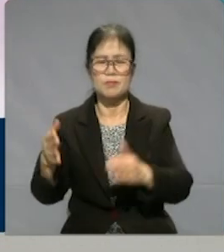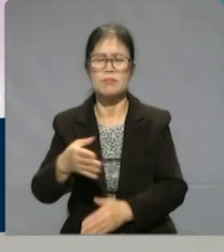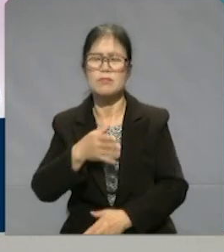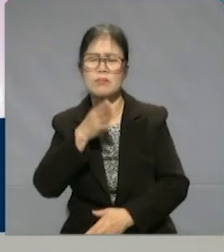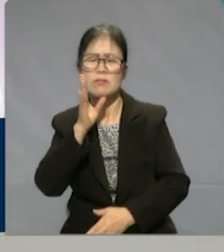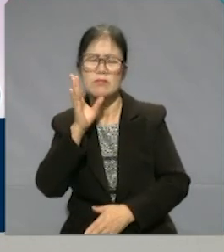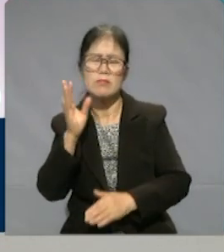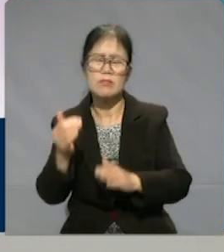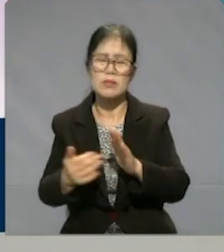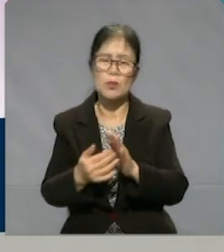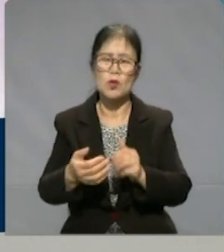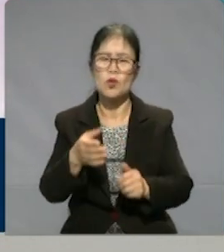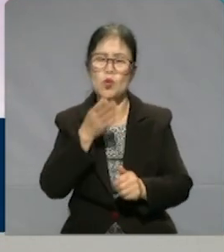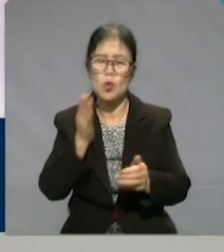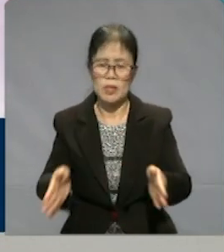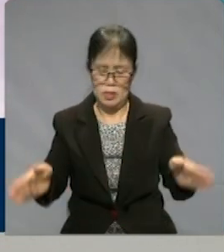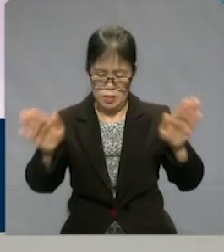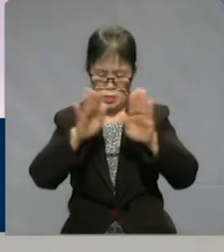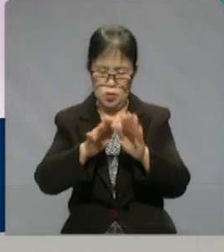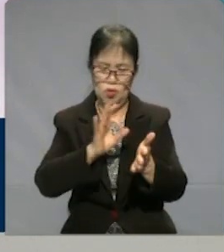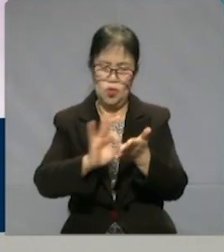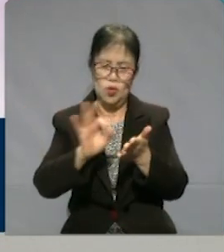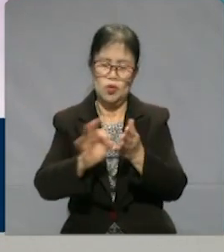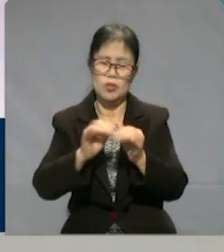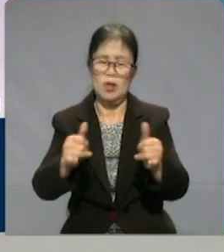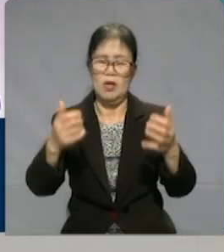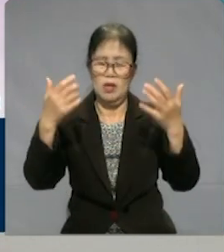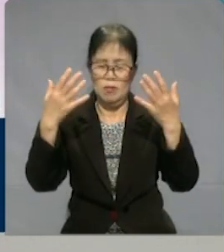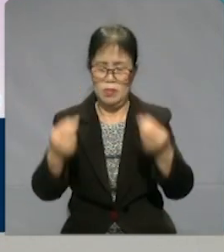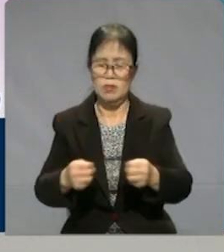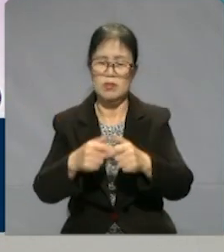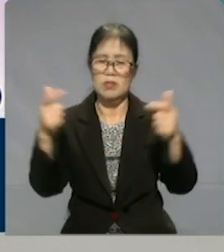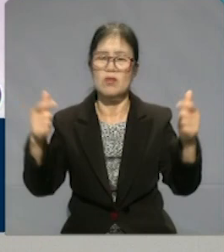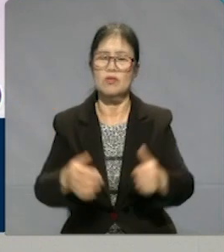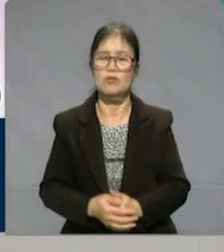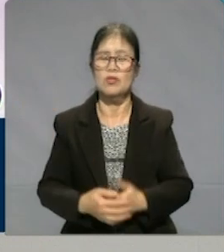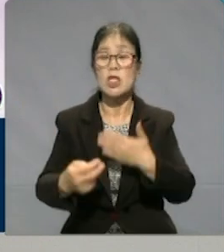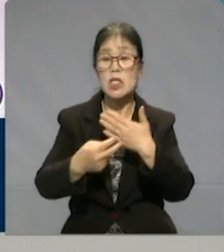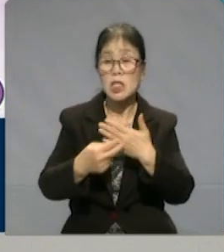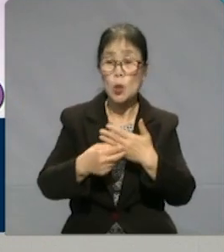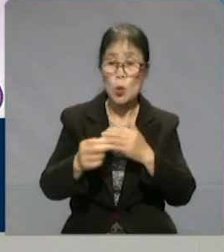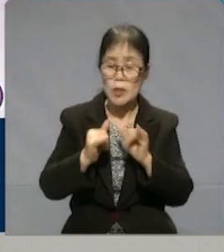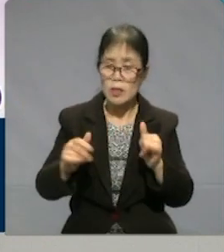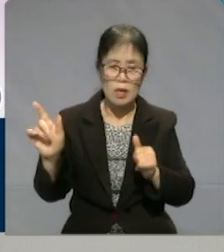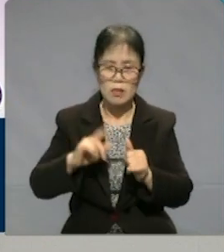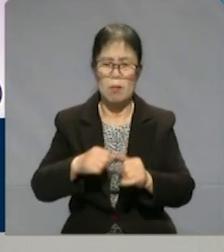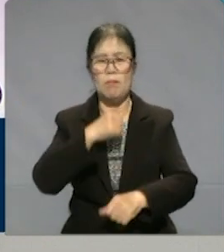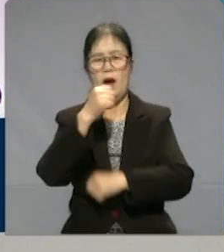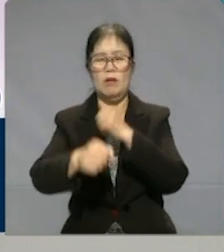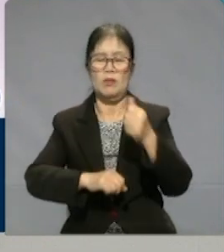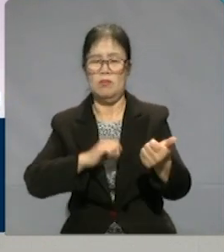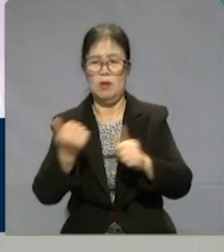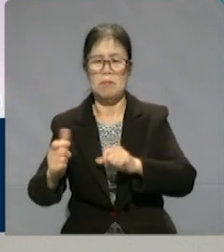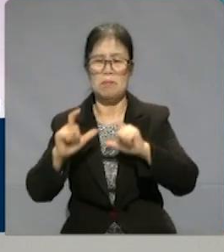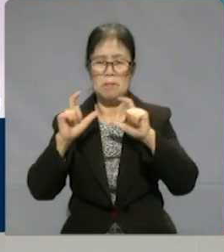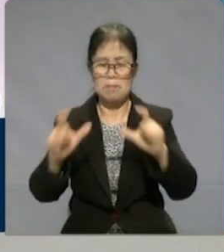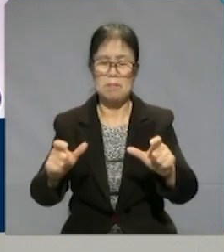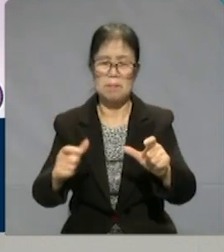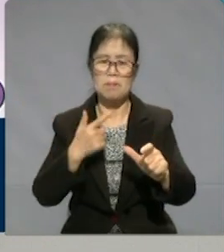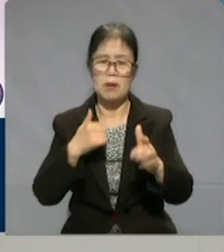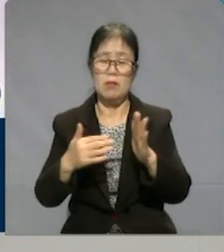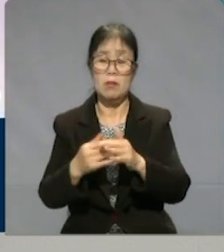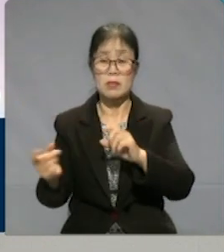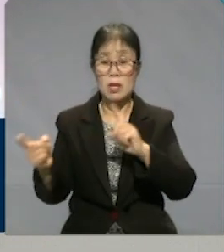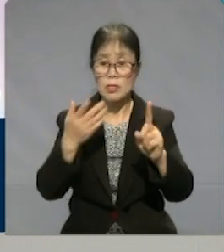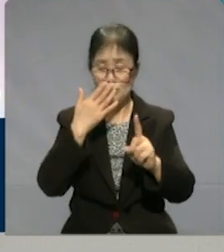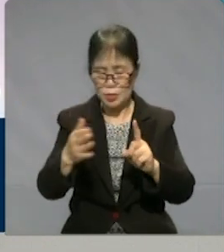고령화로 인해 노인 요양시설 이용자가 늘고 있는데 요양원에서 의료인도 아닌 사람이 마음대로 사망 판정을 해버려 살릴